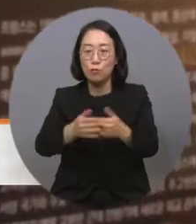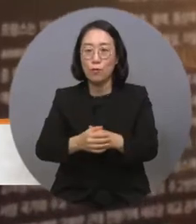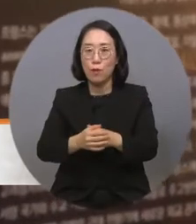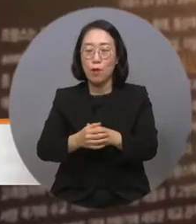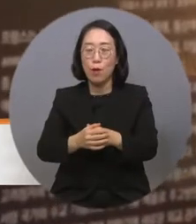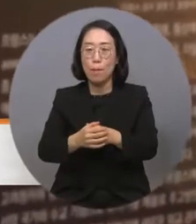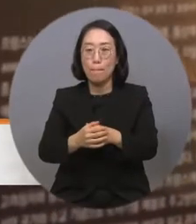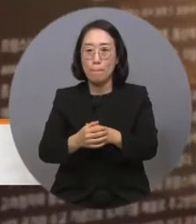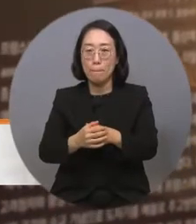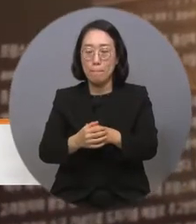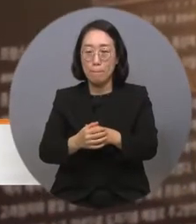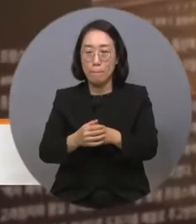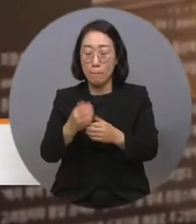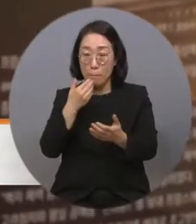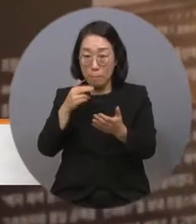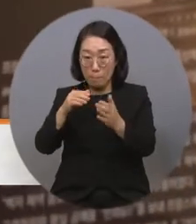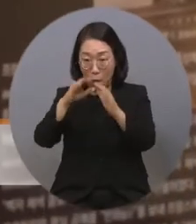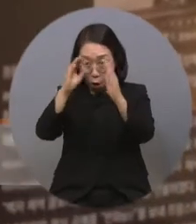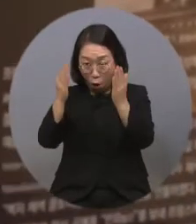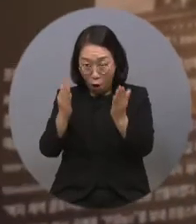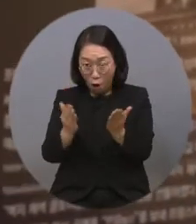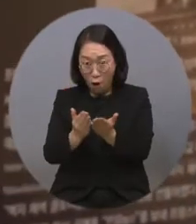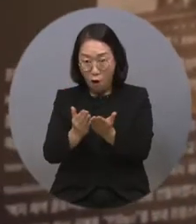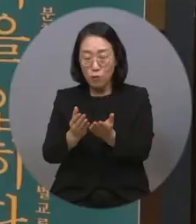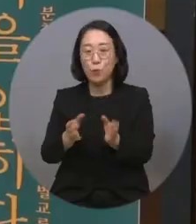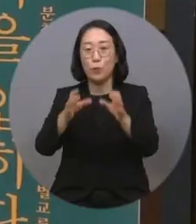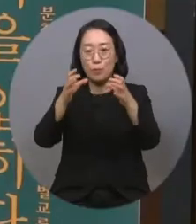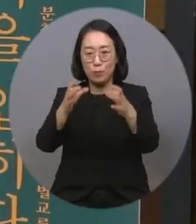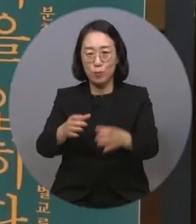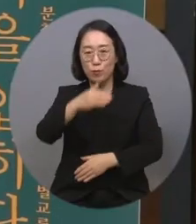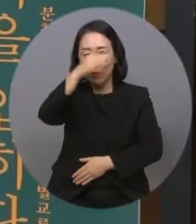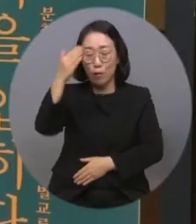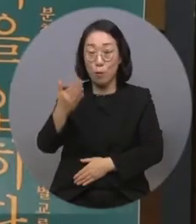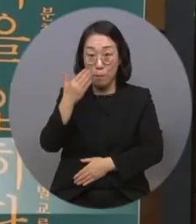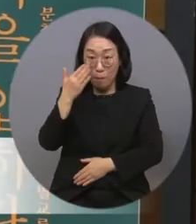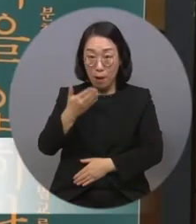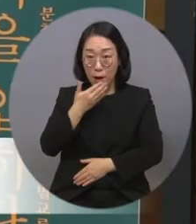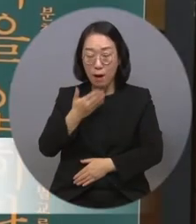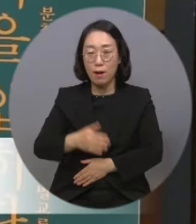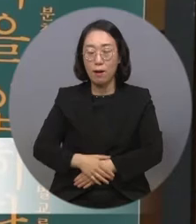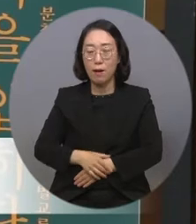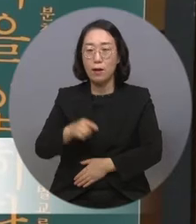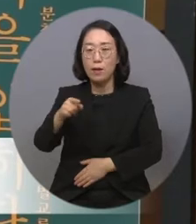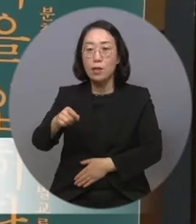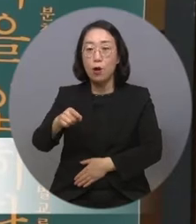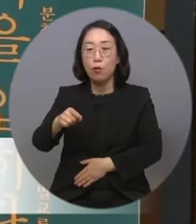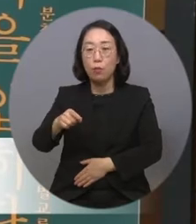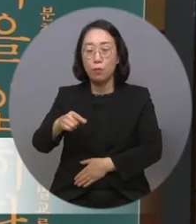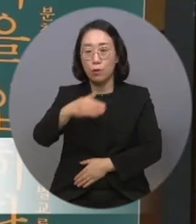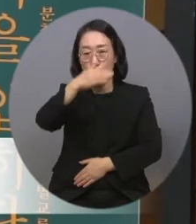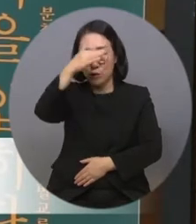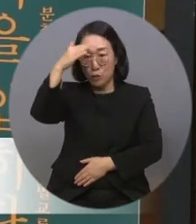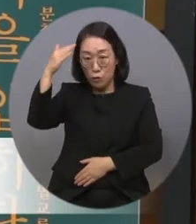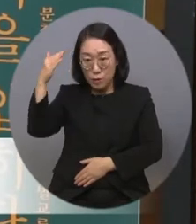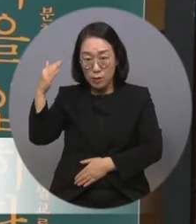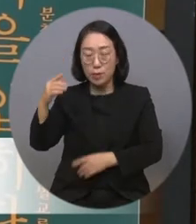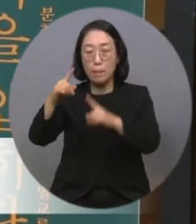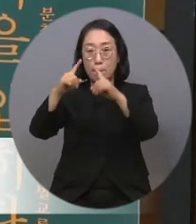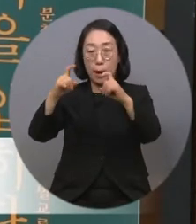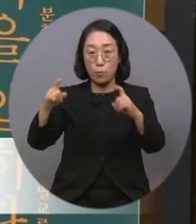병도 전시돼 눈길을 끌고 있습니다. 이번 기획 전시는